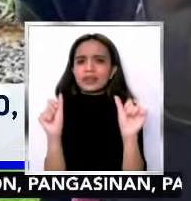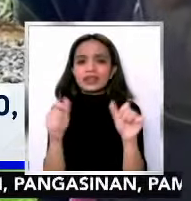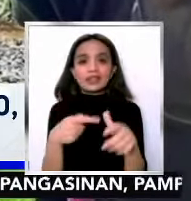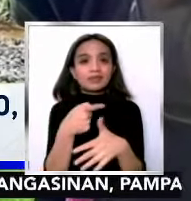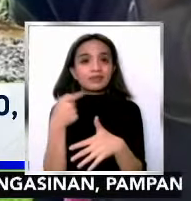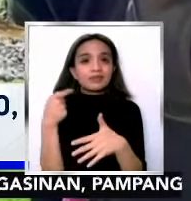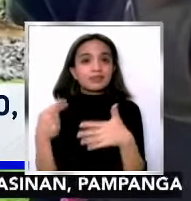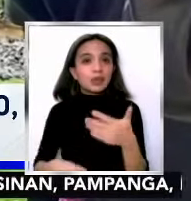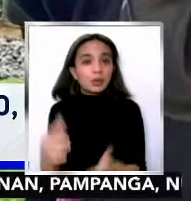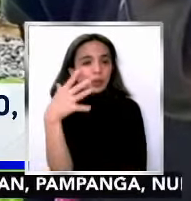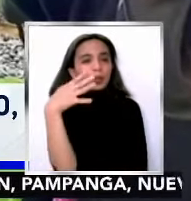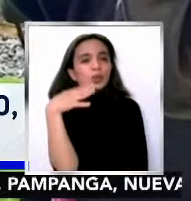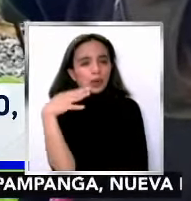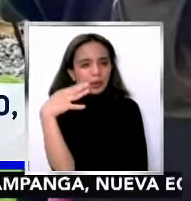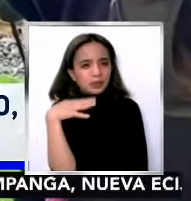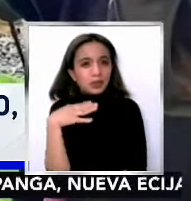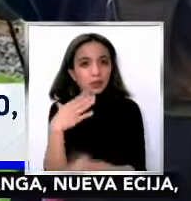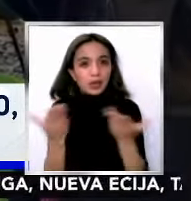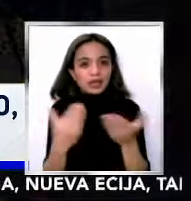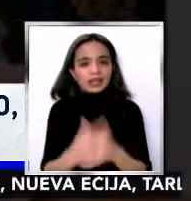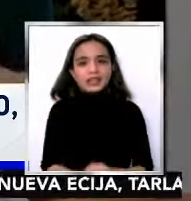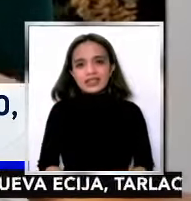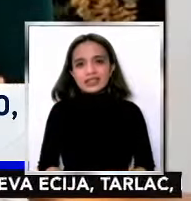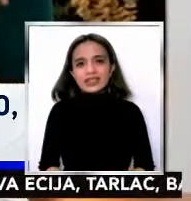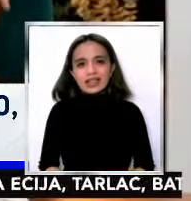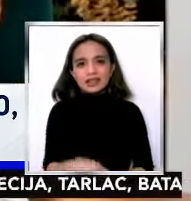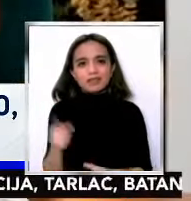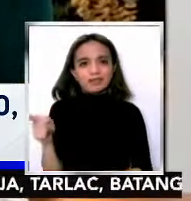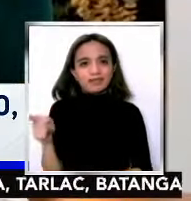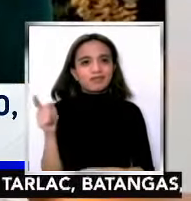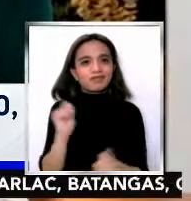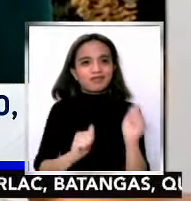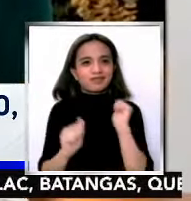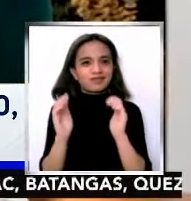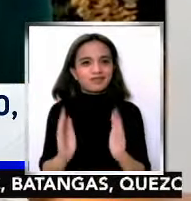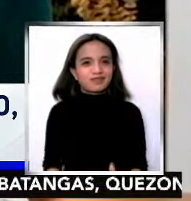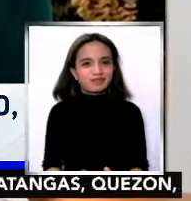abangan mismo sa Kapuso Couple.